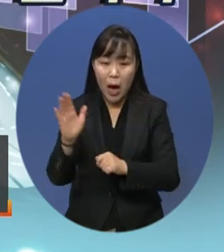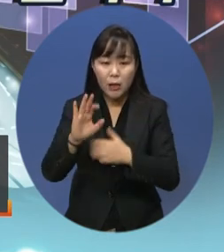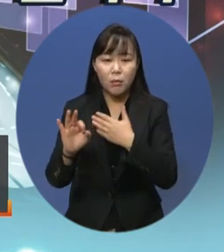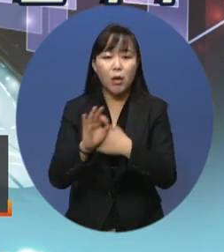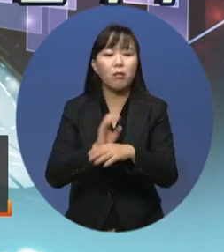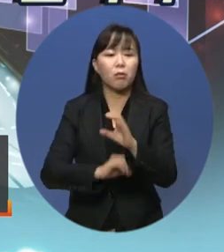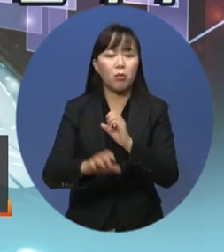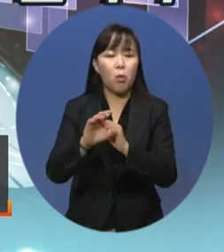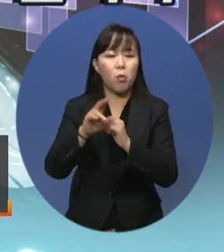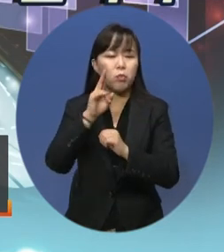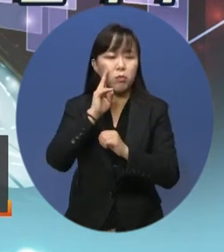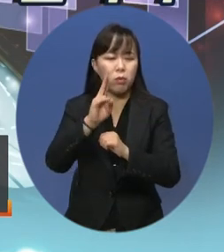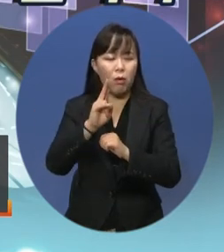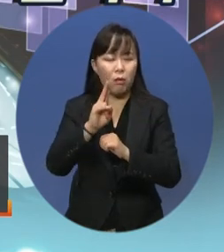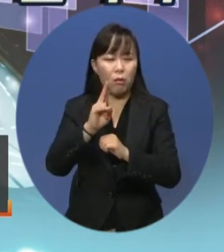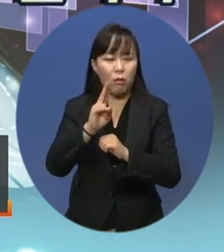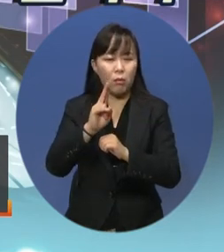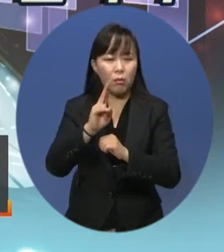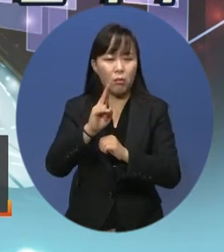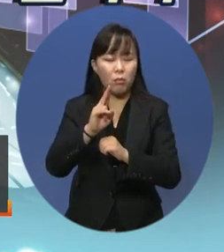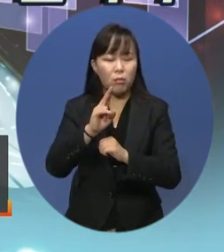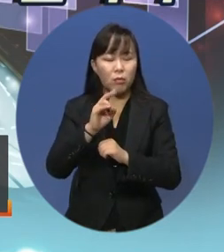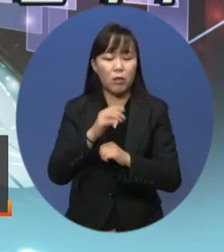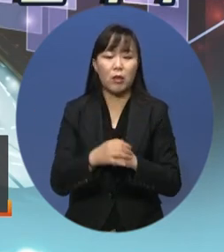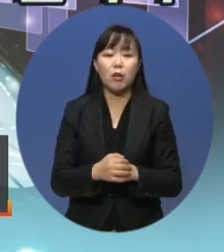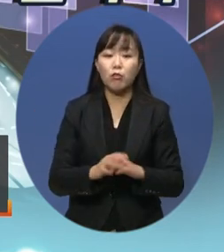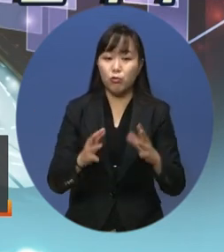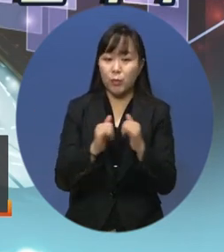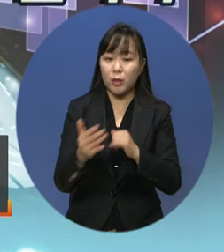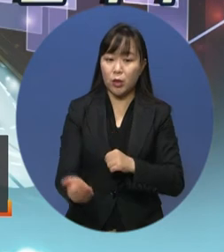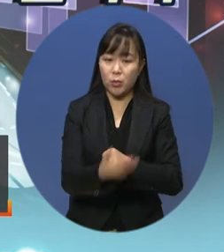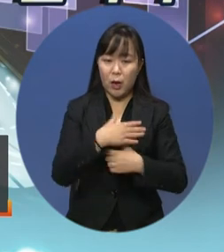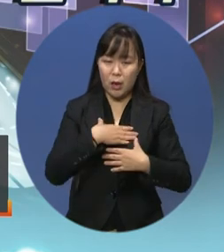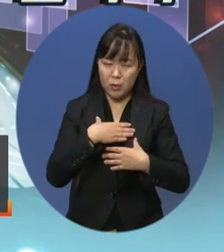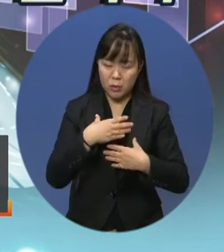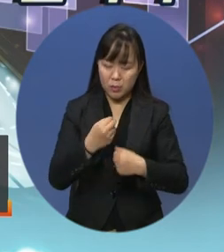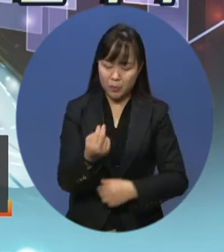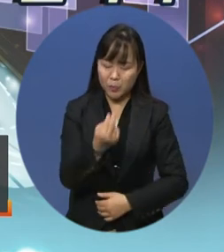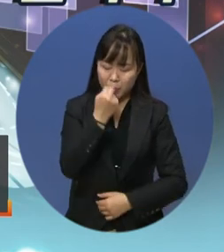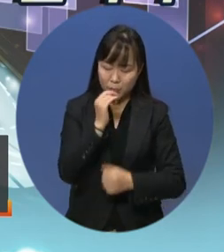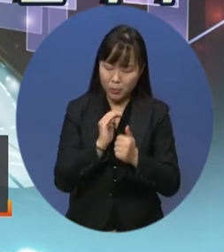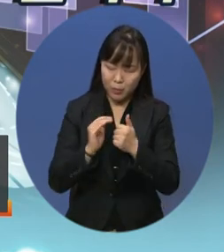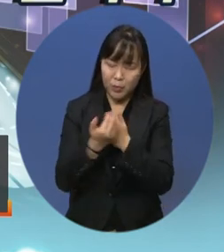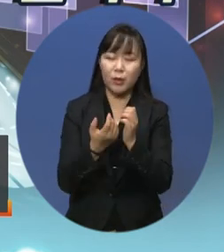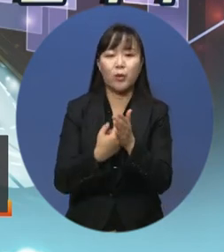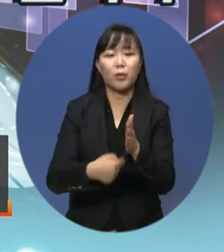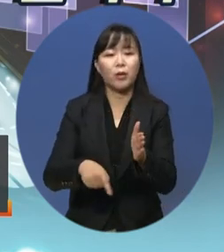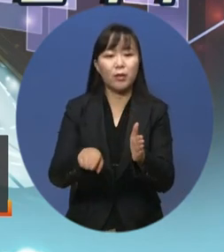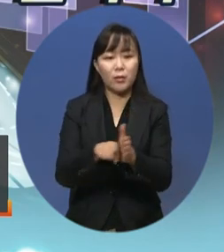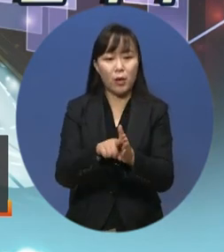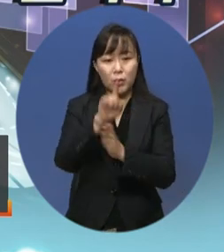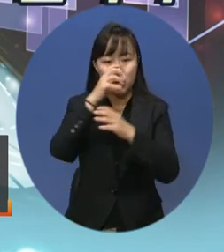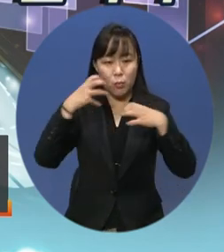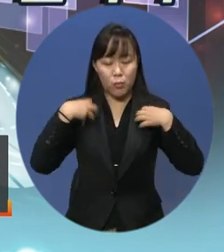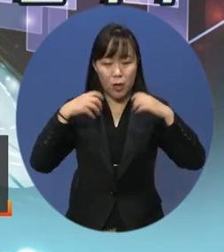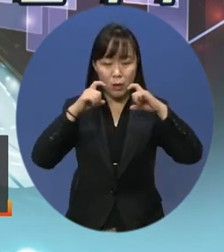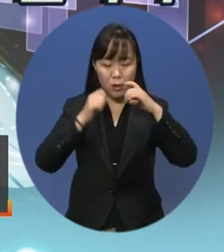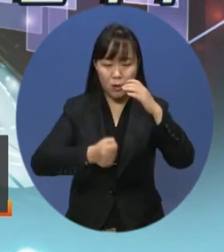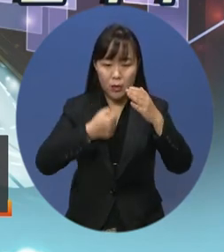재앙이 올 수 있다는 것입니다. 국민들의 안전과 생명을 지키기 위해 정부가